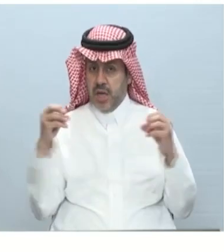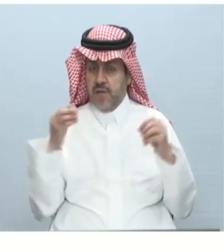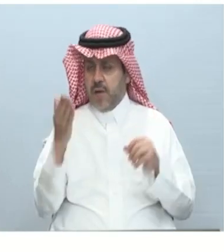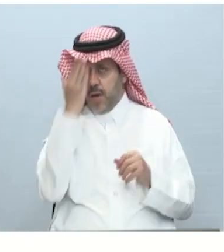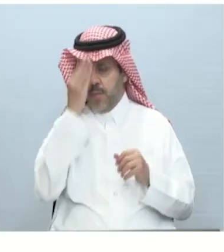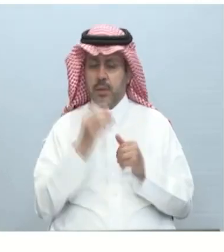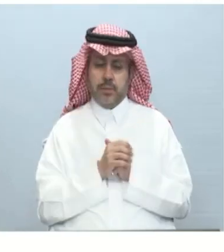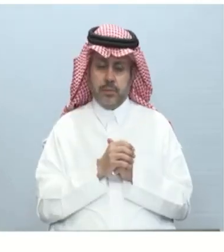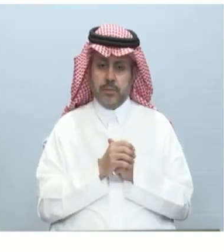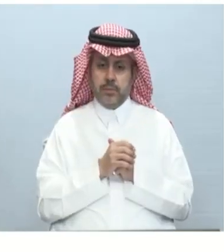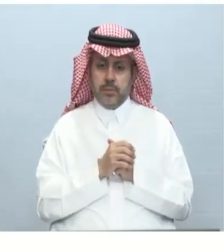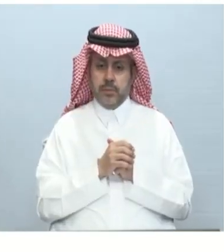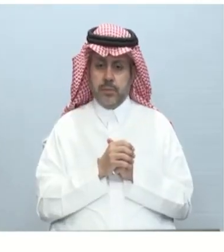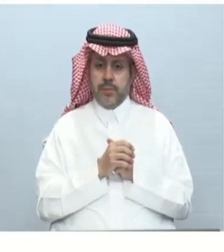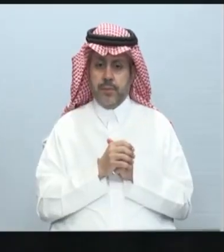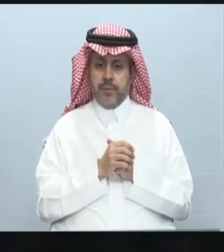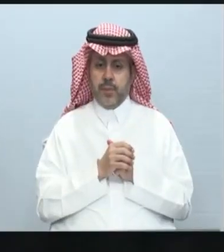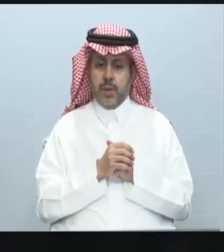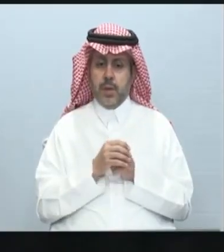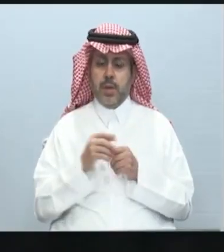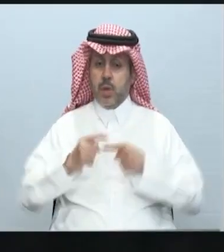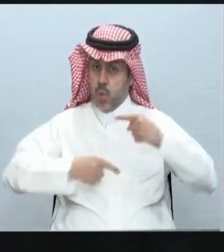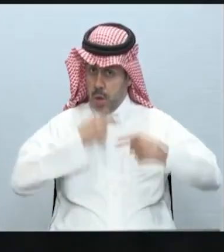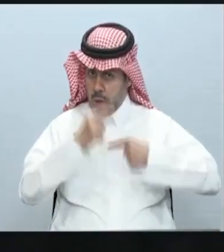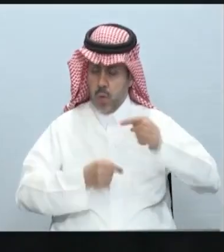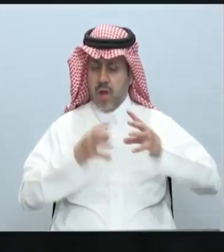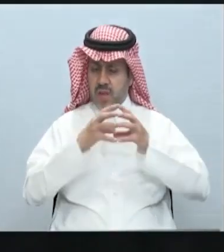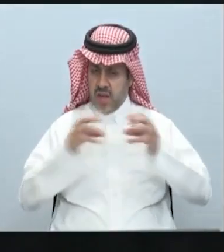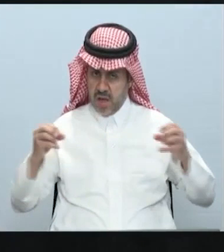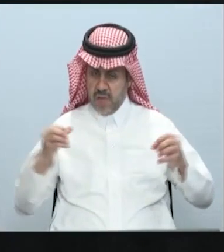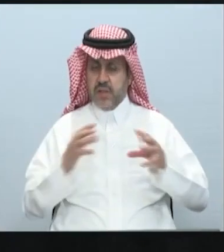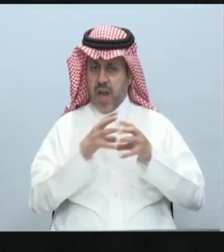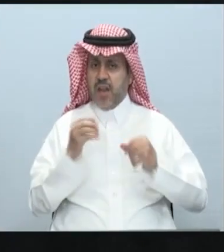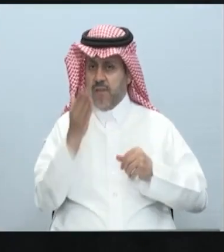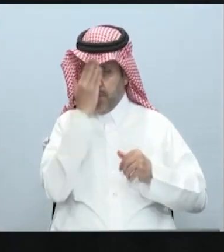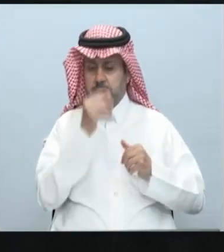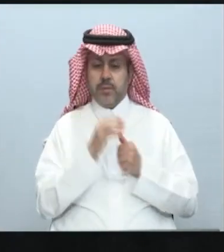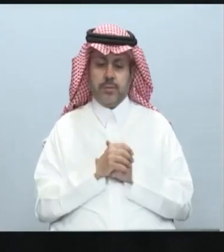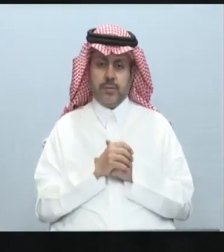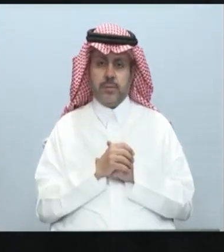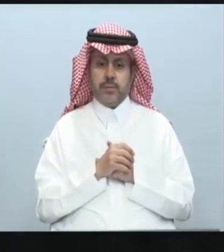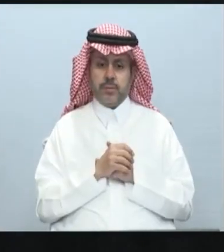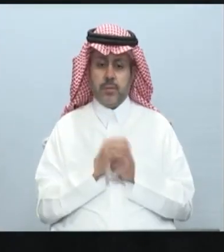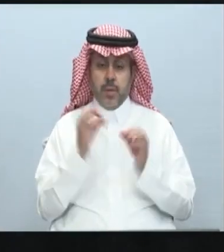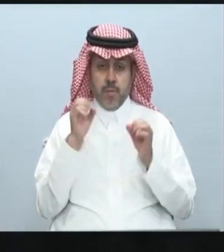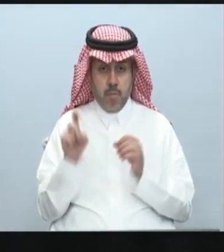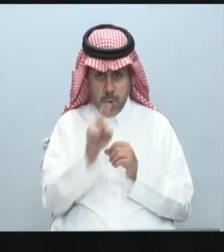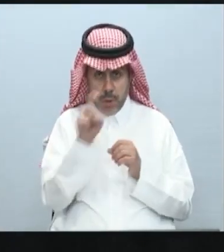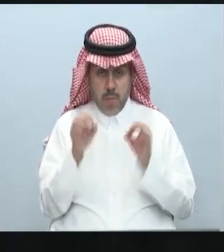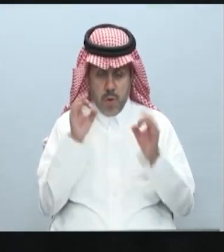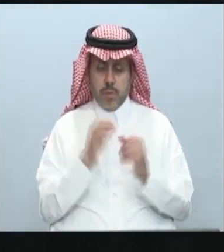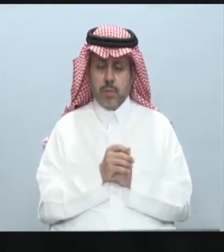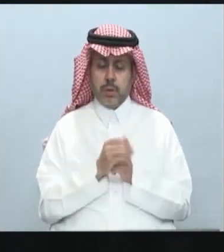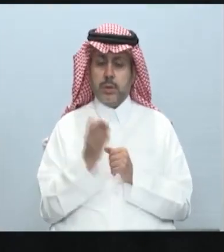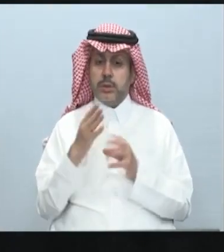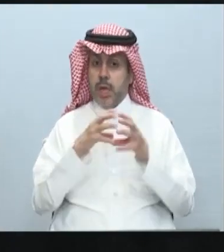العباده ذكرنا لكم انه ينبغي علينا ان نكرر هذا التعريف فهو معنا في هذه المسائل المهمه فما هو